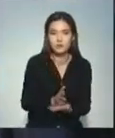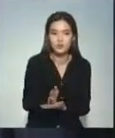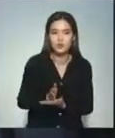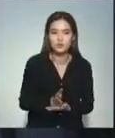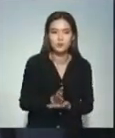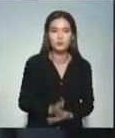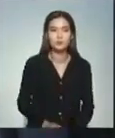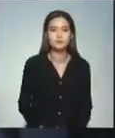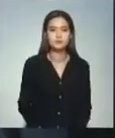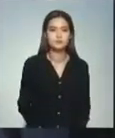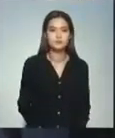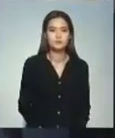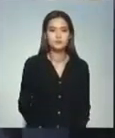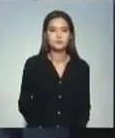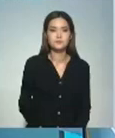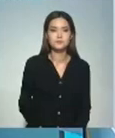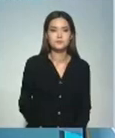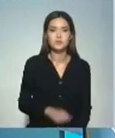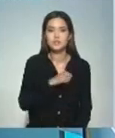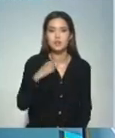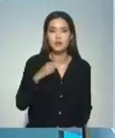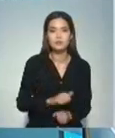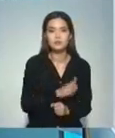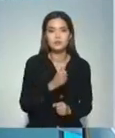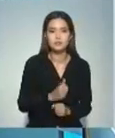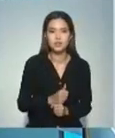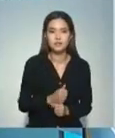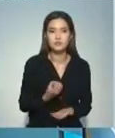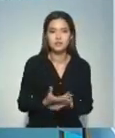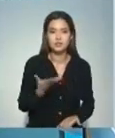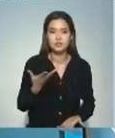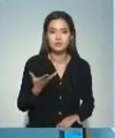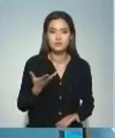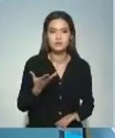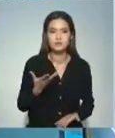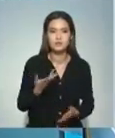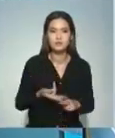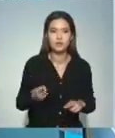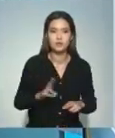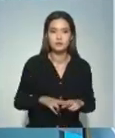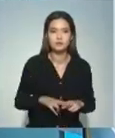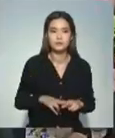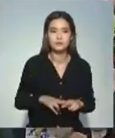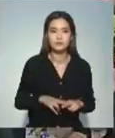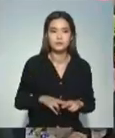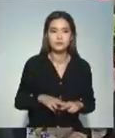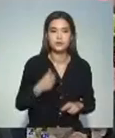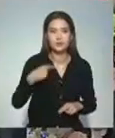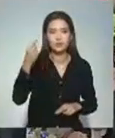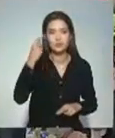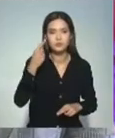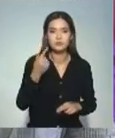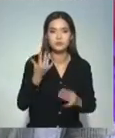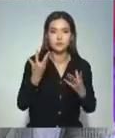Доверие народа – это самая главная ценность. Поэтому я думаю, что мы